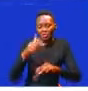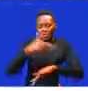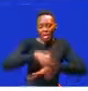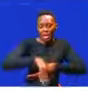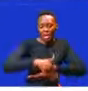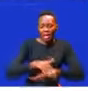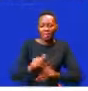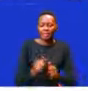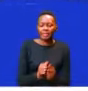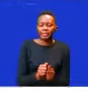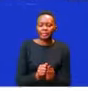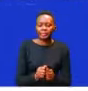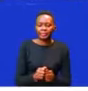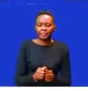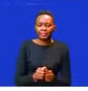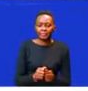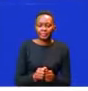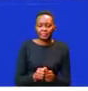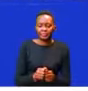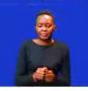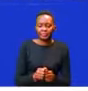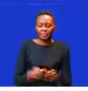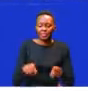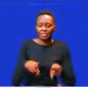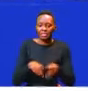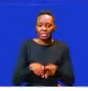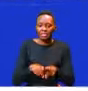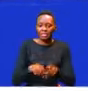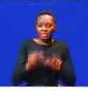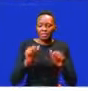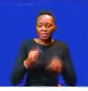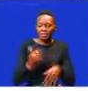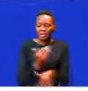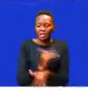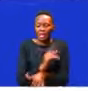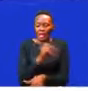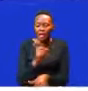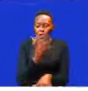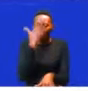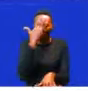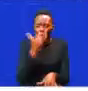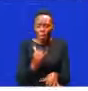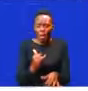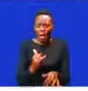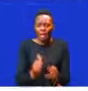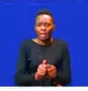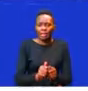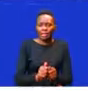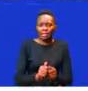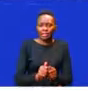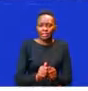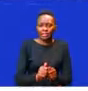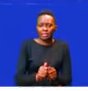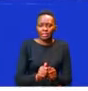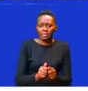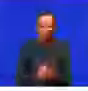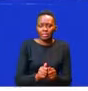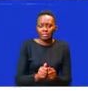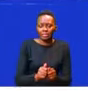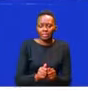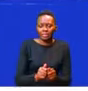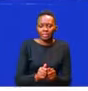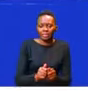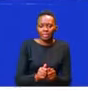boma la jirani. Na lazima tuulize swali, kwa nini jemedari ambayo